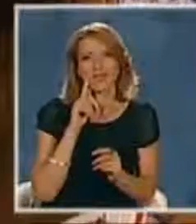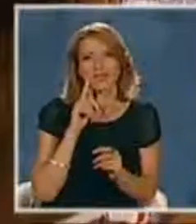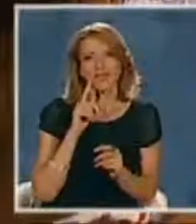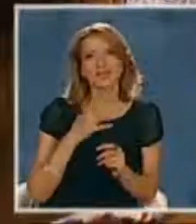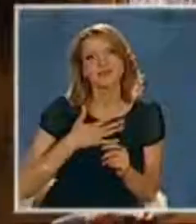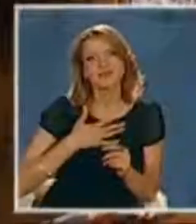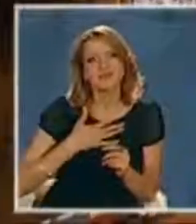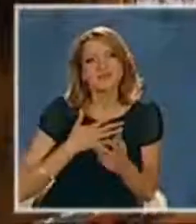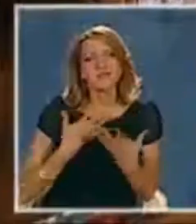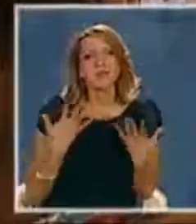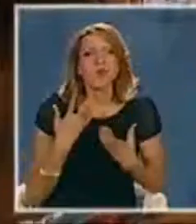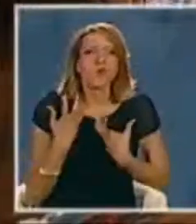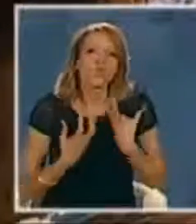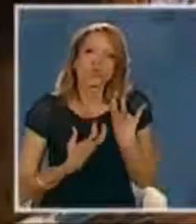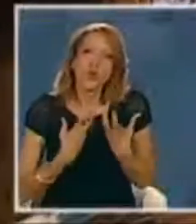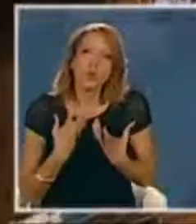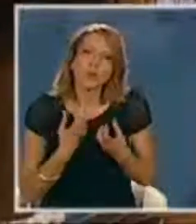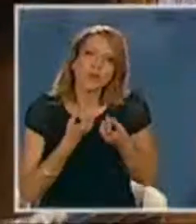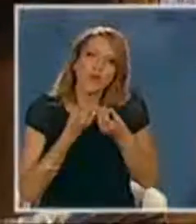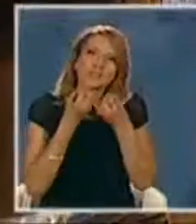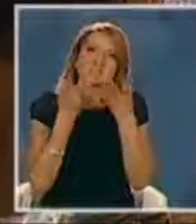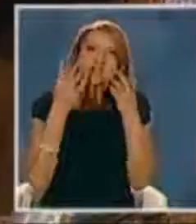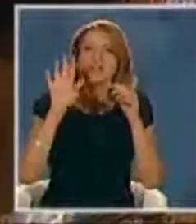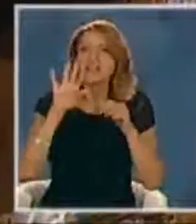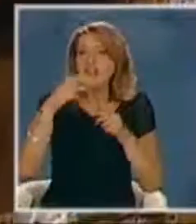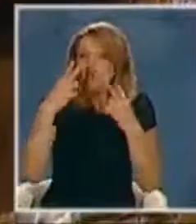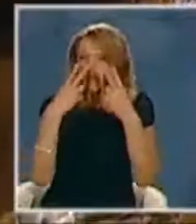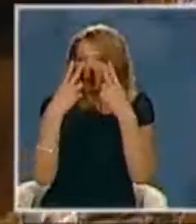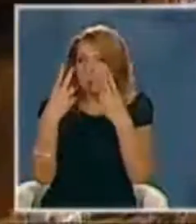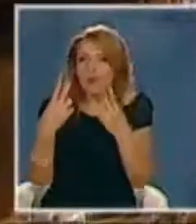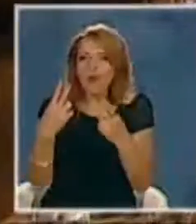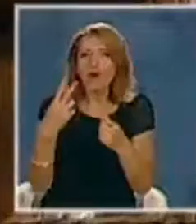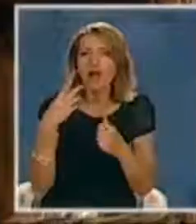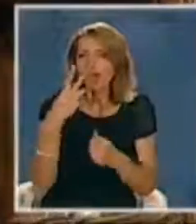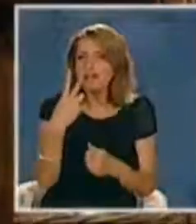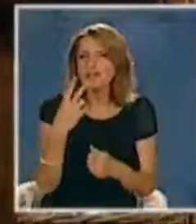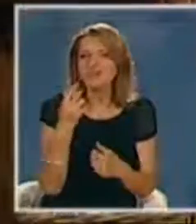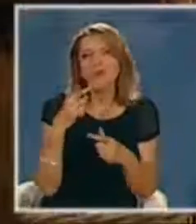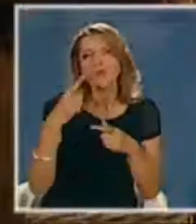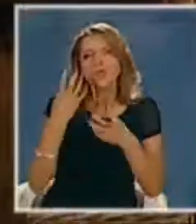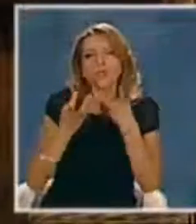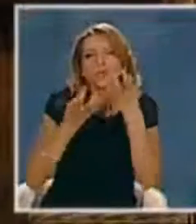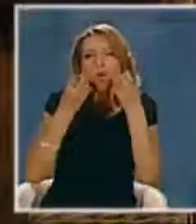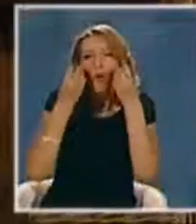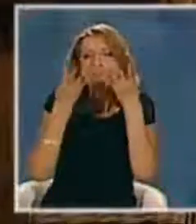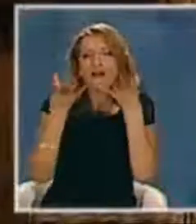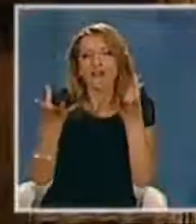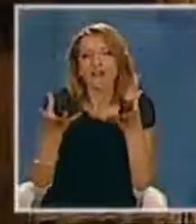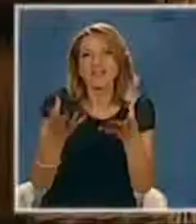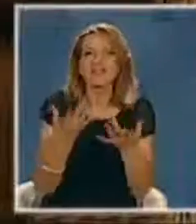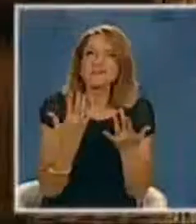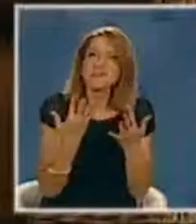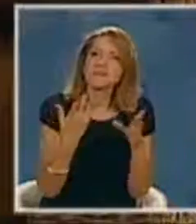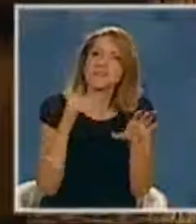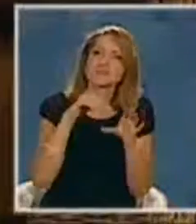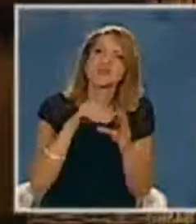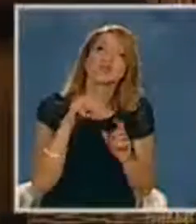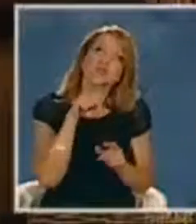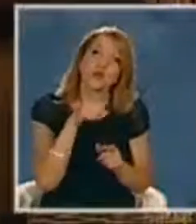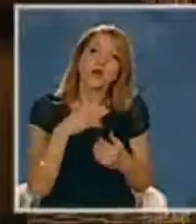Така има много топло излъчване. Погледът му е много топъл. Има нещо в него. Той е мой